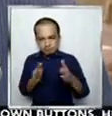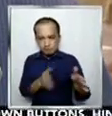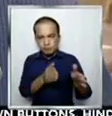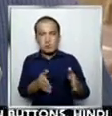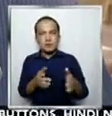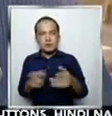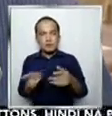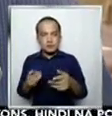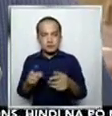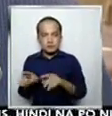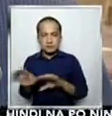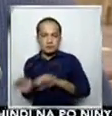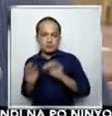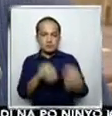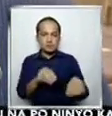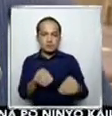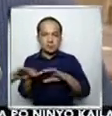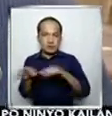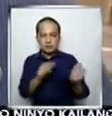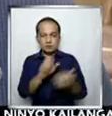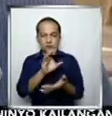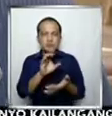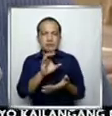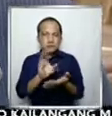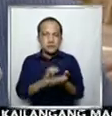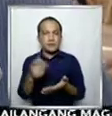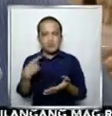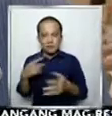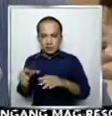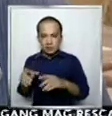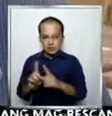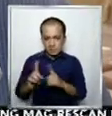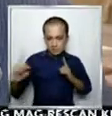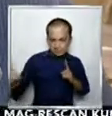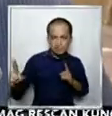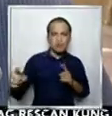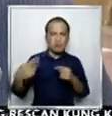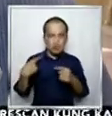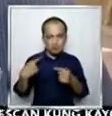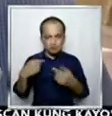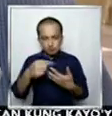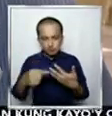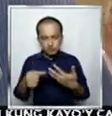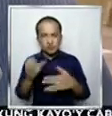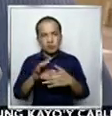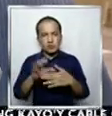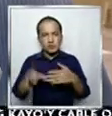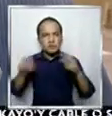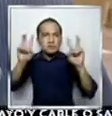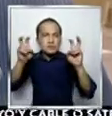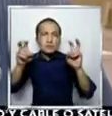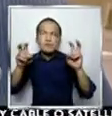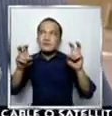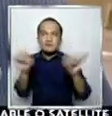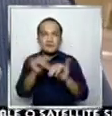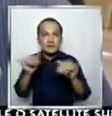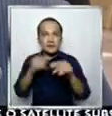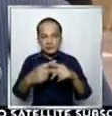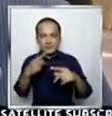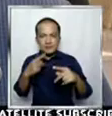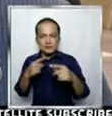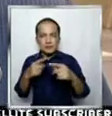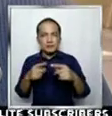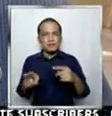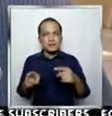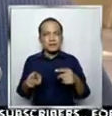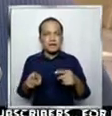place ng evacuation center natin. Nandiyan ang social distancing, nandiyan ang triaging, at saka nandiyan ang tinatawag natin na yung preemptive measures